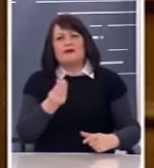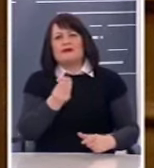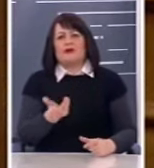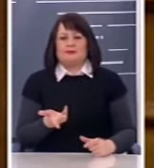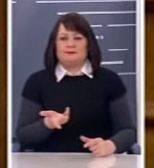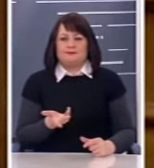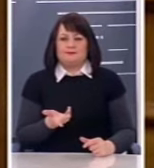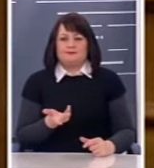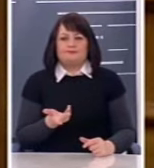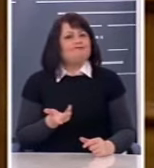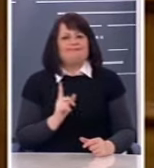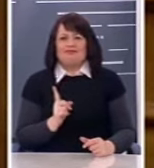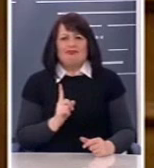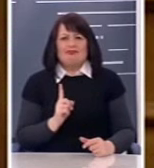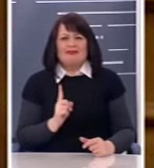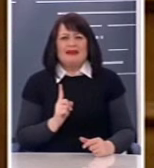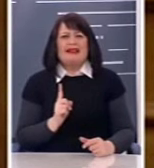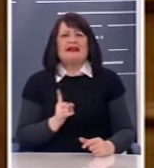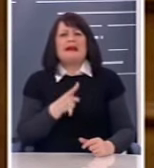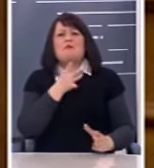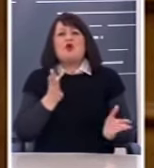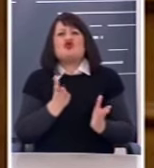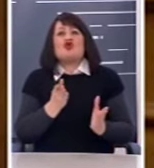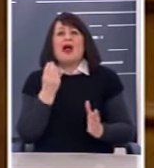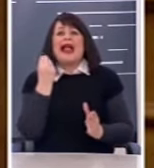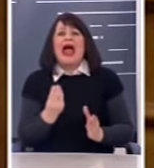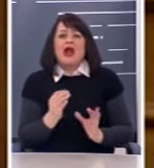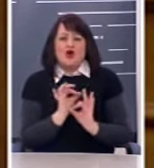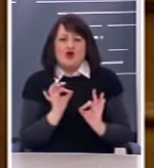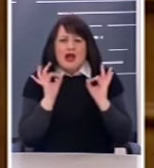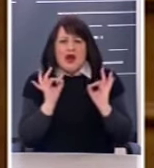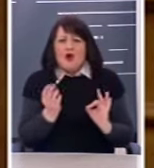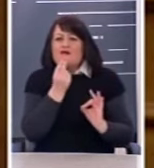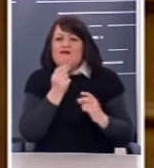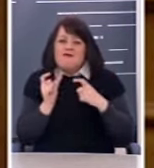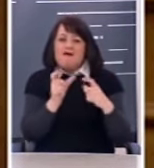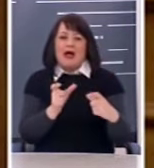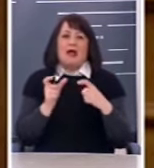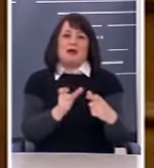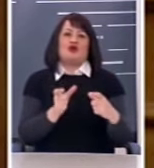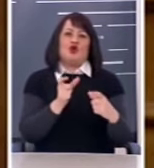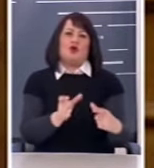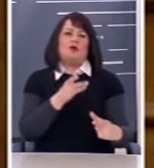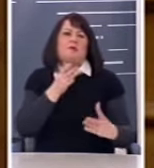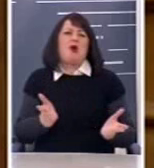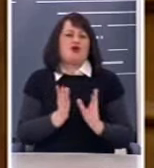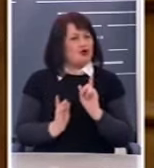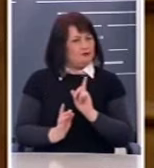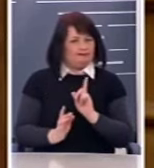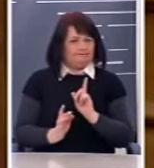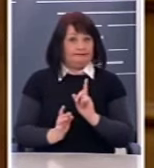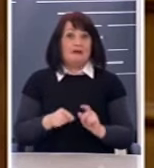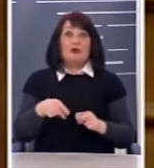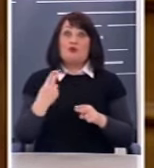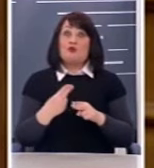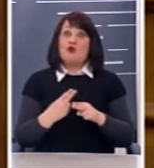Σχολικά γεύματα τα οποία δεν είναι κολατσό, είναι κανονικό γεύμα. Και αυτό είναι μια πολύ ουσιαστική